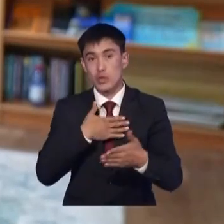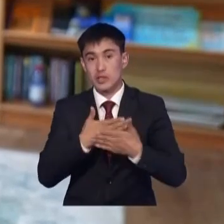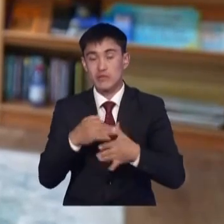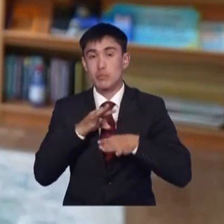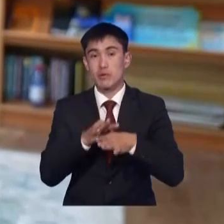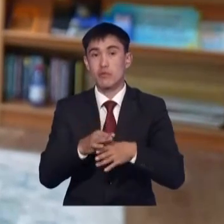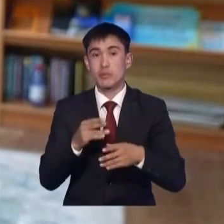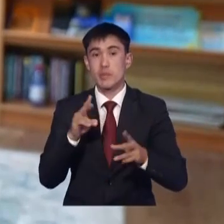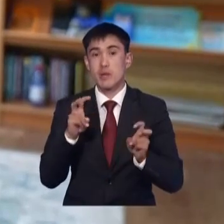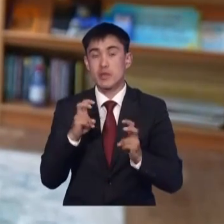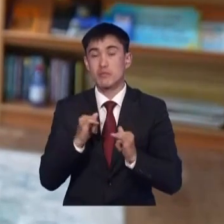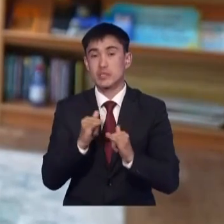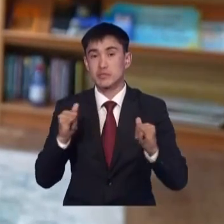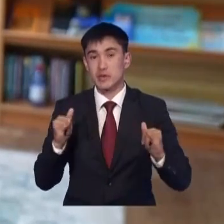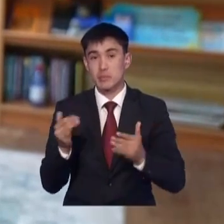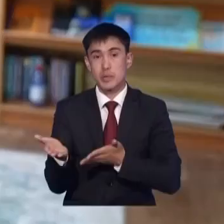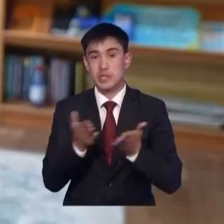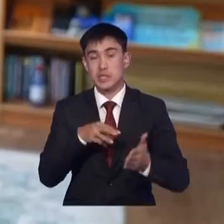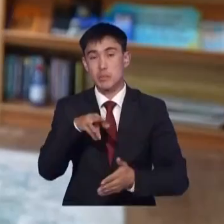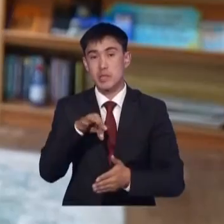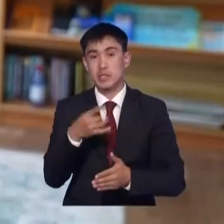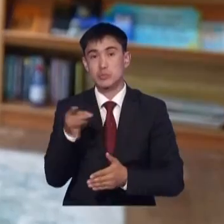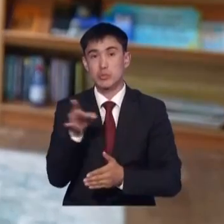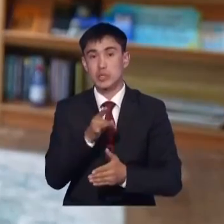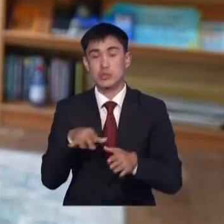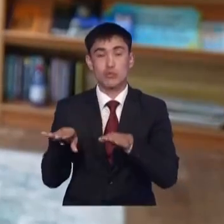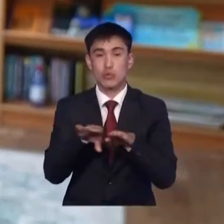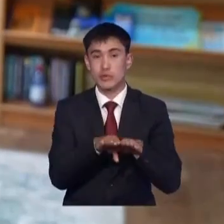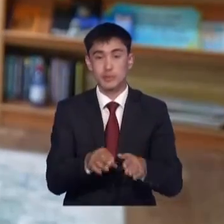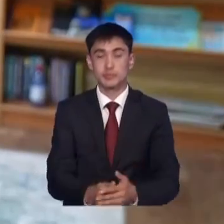поднимаем эту тему и развиваем её приглашаем медиаторов республиканского